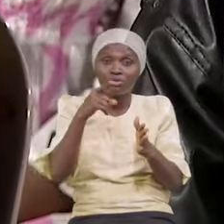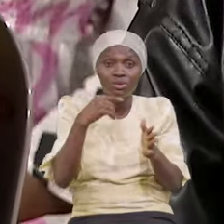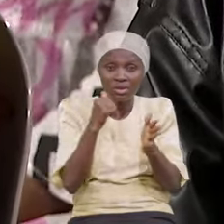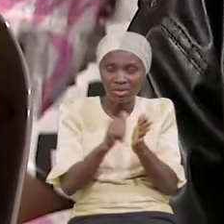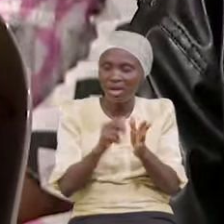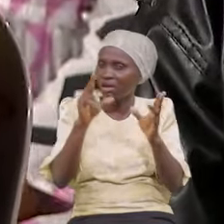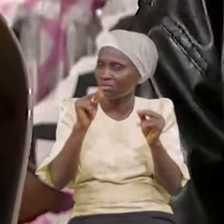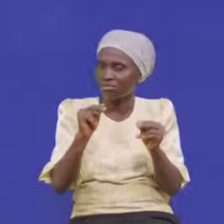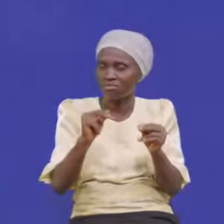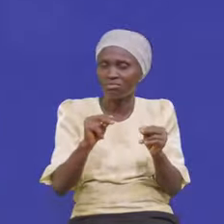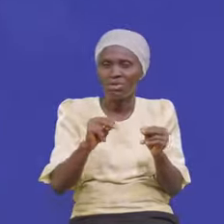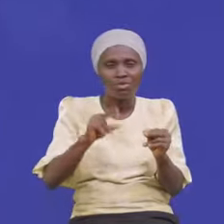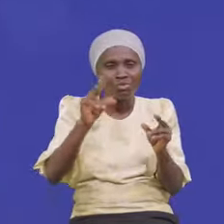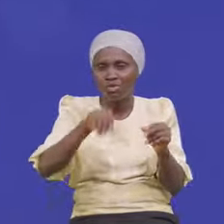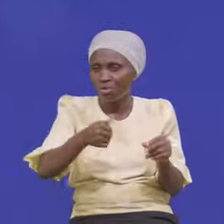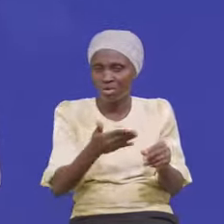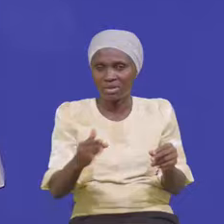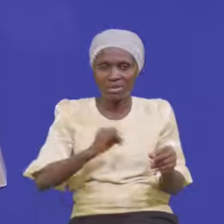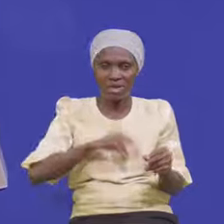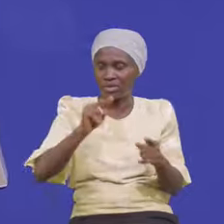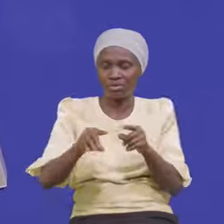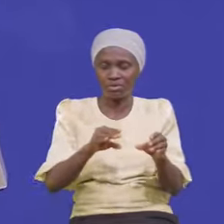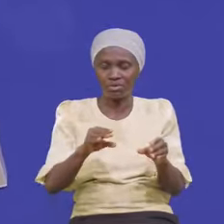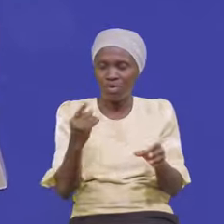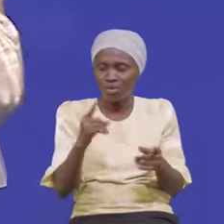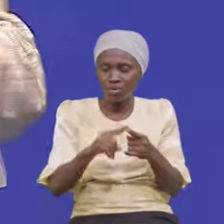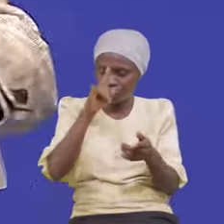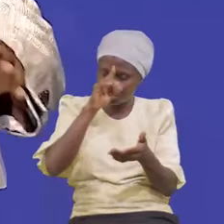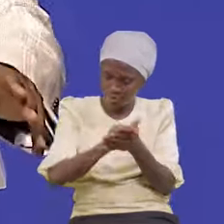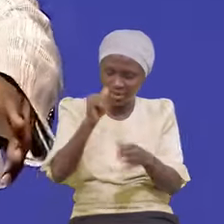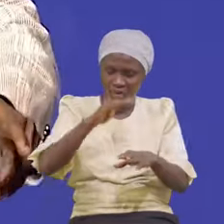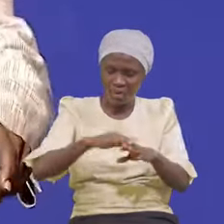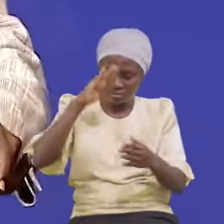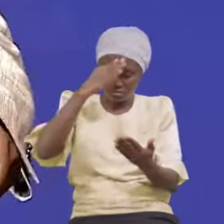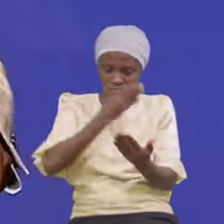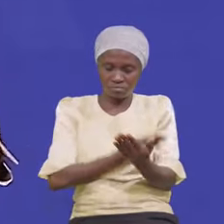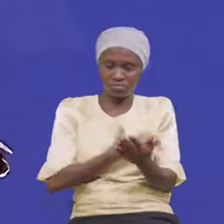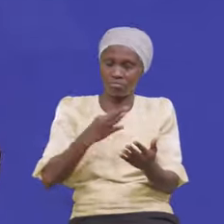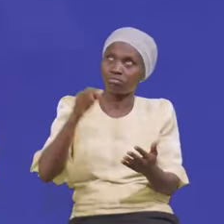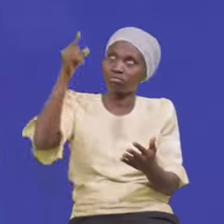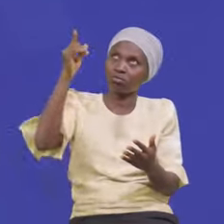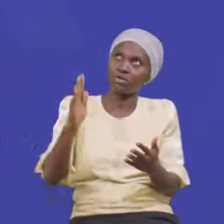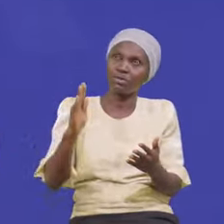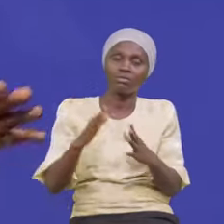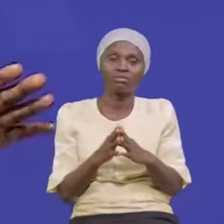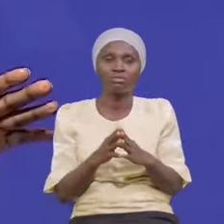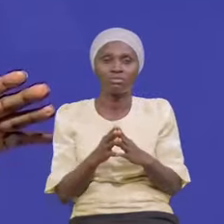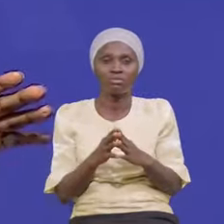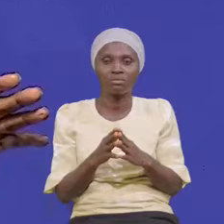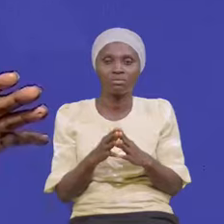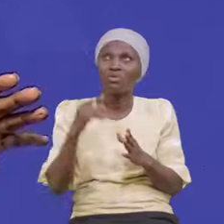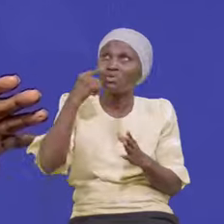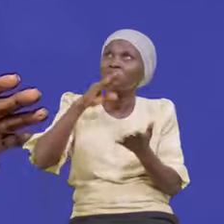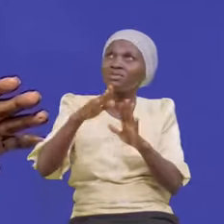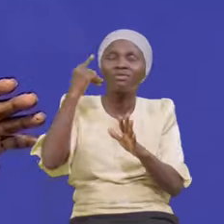చేయవలసింది ఏమీ కూడా లేదు. Only to believe on the Son of God. కేవలం దేవుని కుమారుని యందు విశ్వాసం ఉంచాలి. Who died for